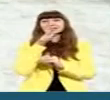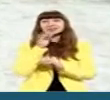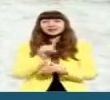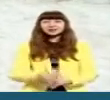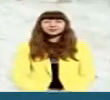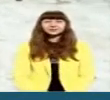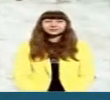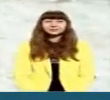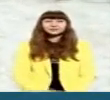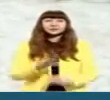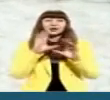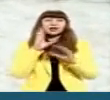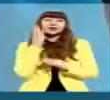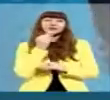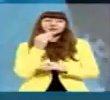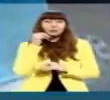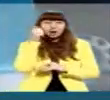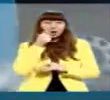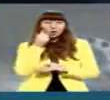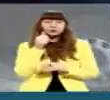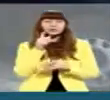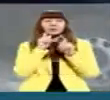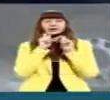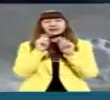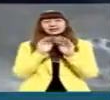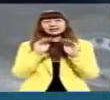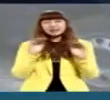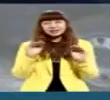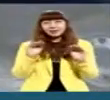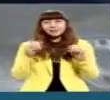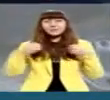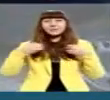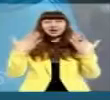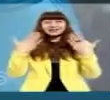Мемлекет басшысы Қасым Жомарт Тоқаевқа осындай мерекеде өздерін ұмытпағаны